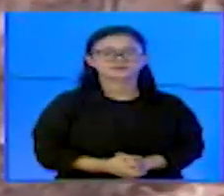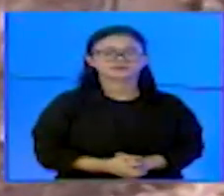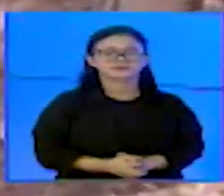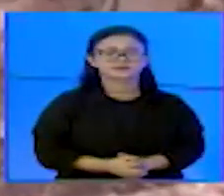laporkan